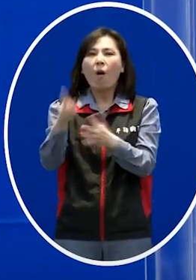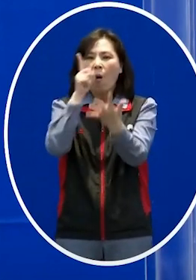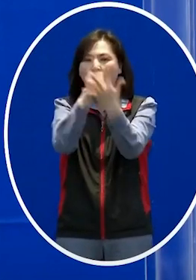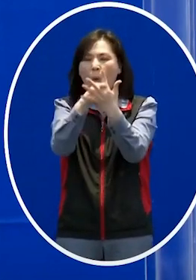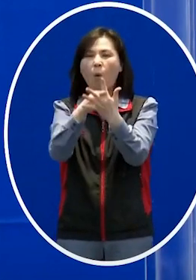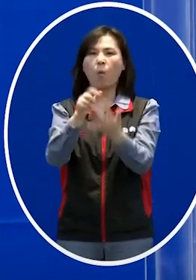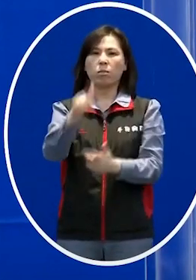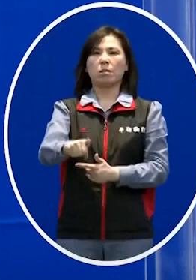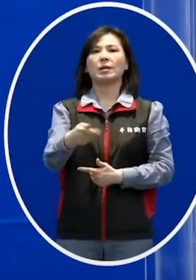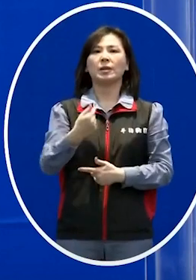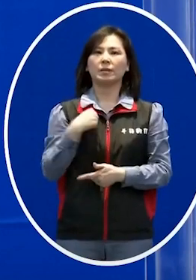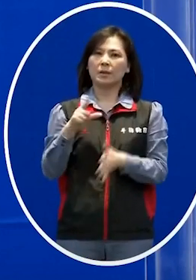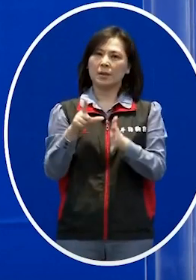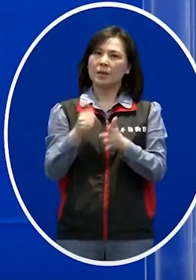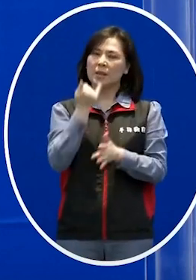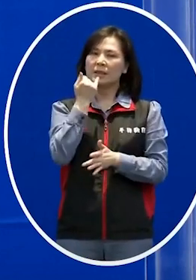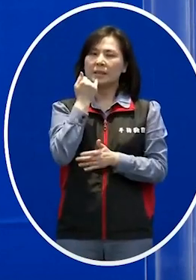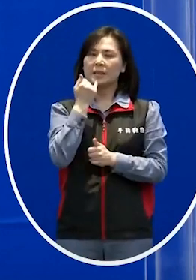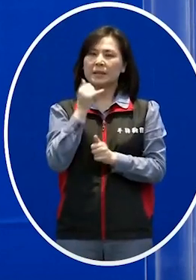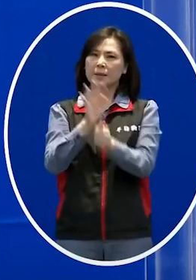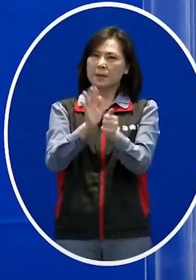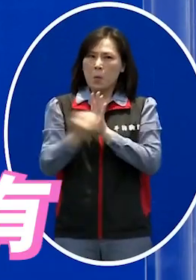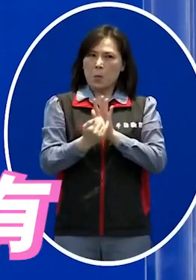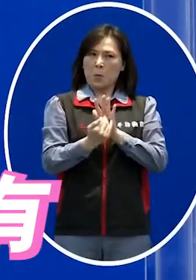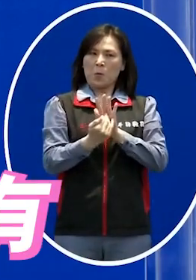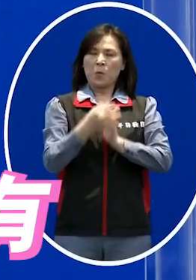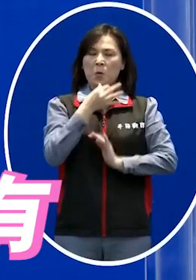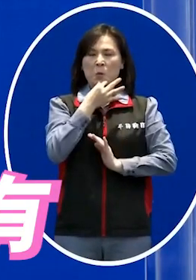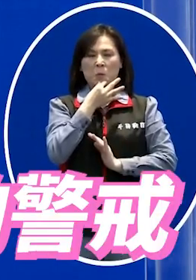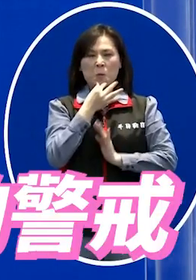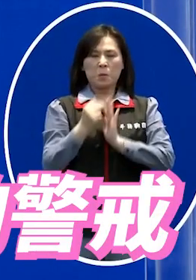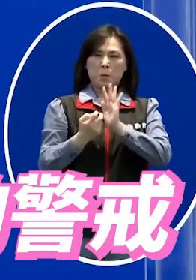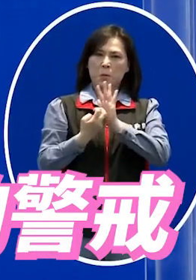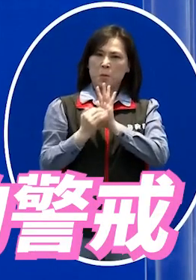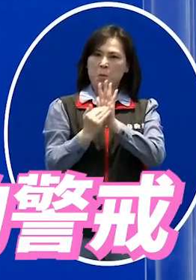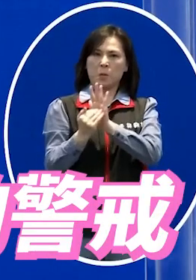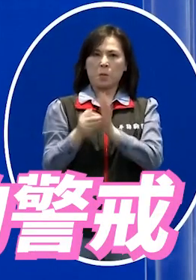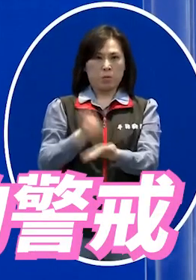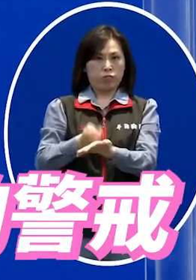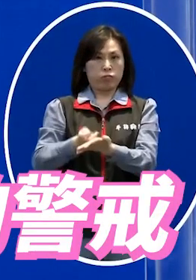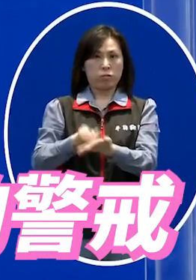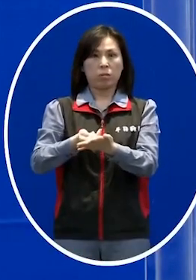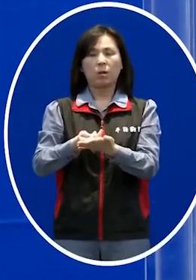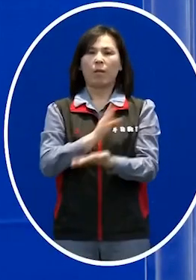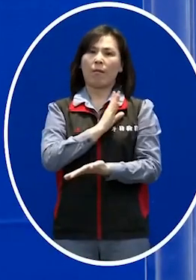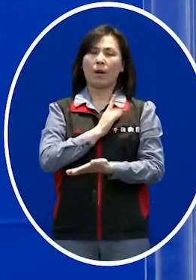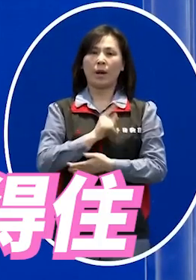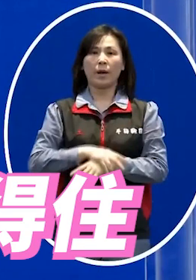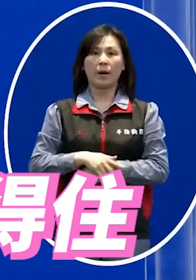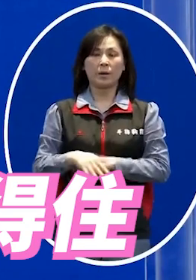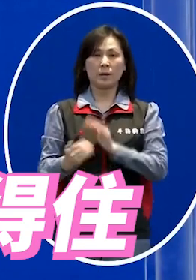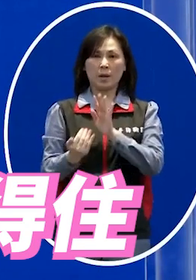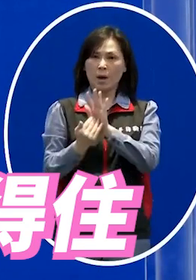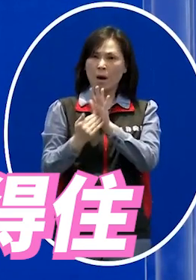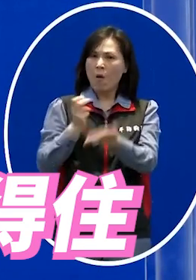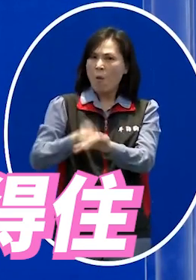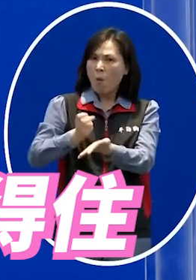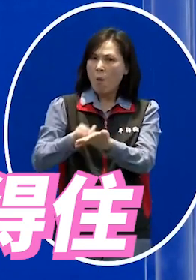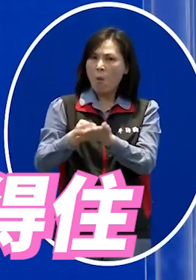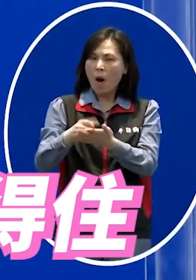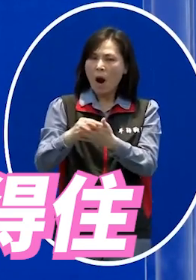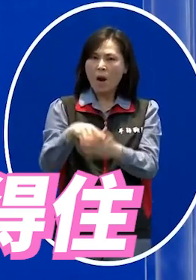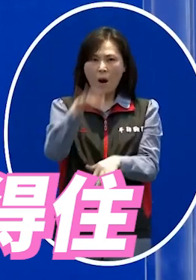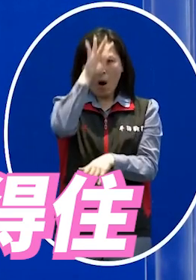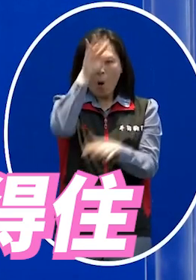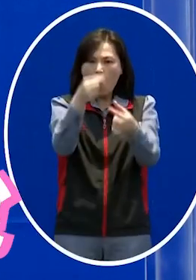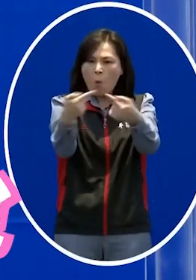我们当然可以在时间上做某一种程度的放松。因为我们有持有这样的一个最高的警戒，我们才能够把疫情能够控